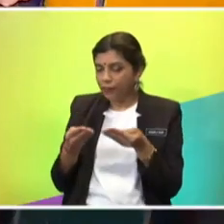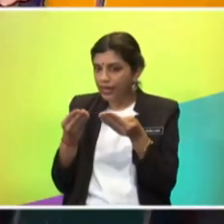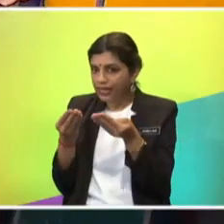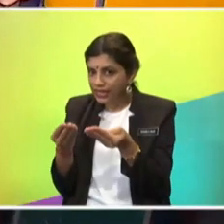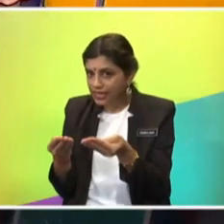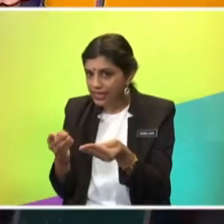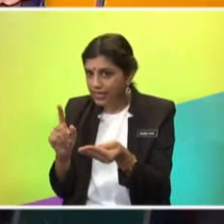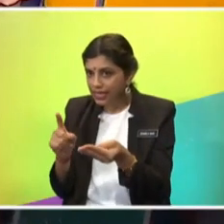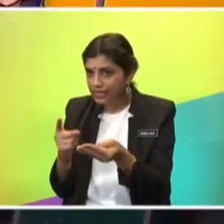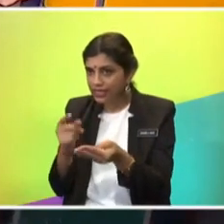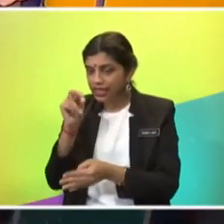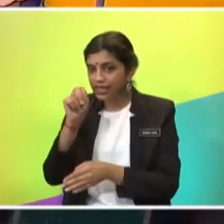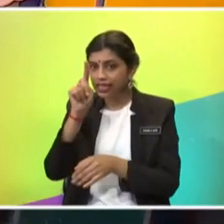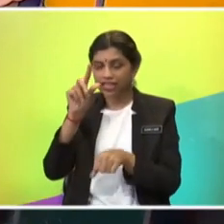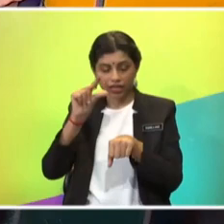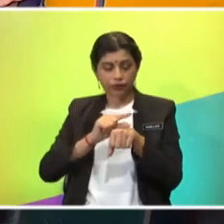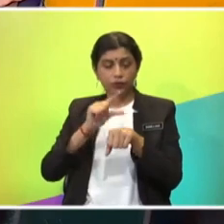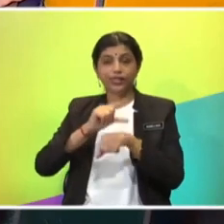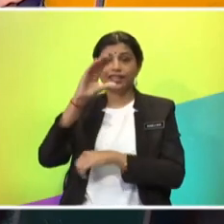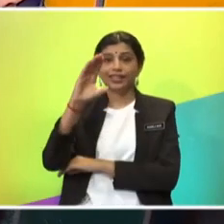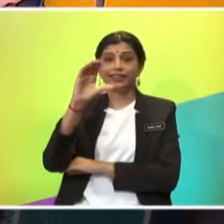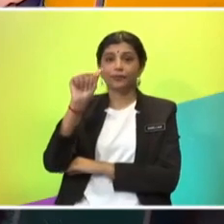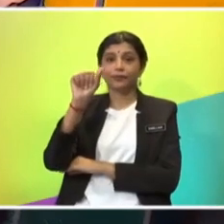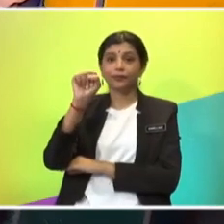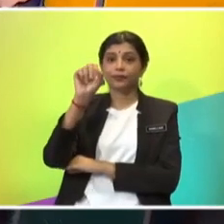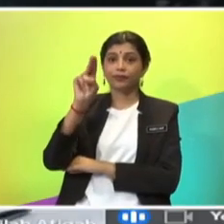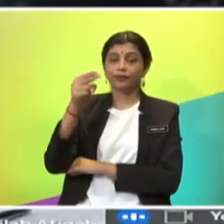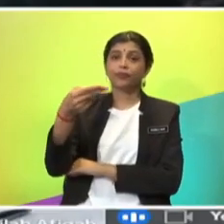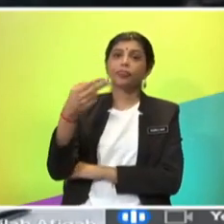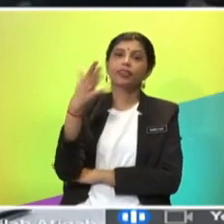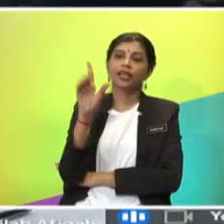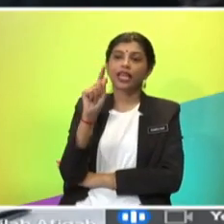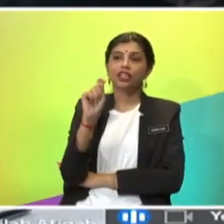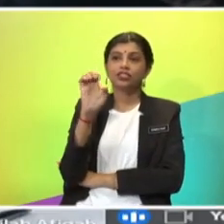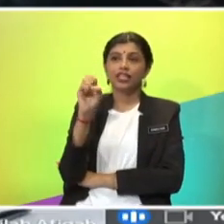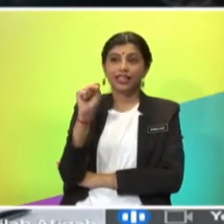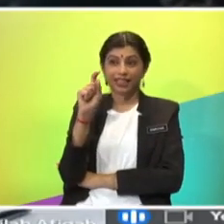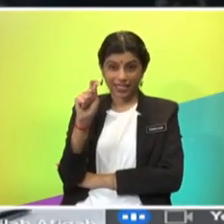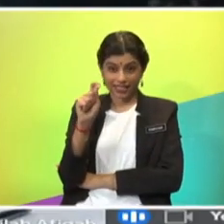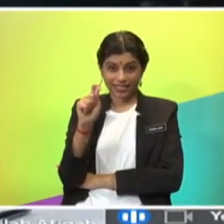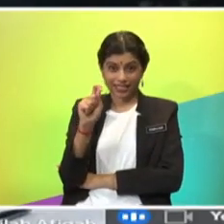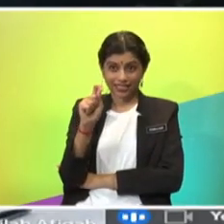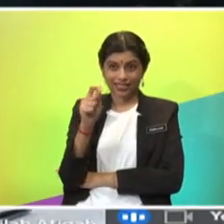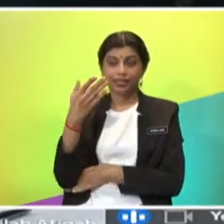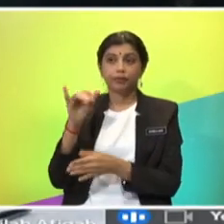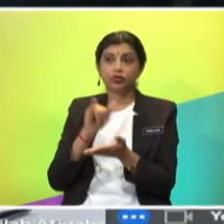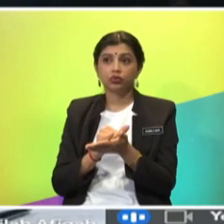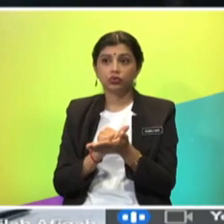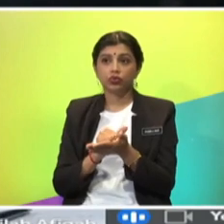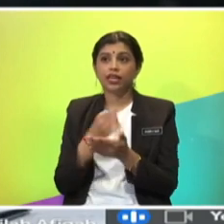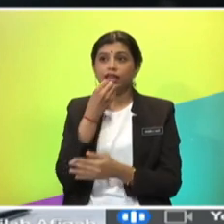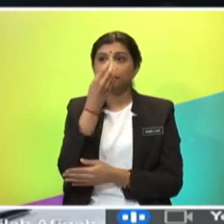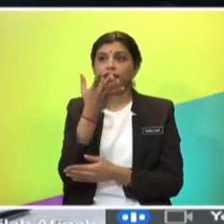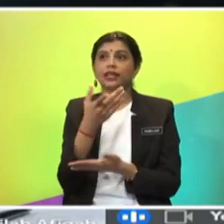bersama juga dengan kami pada pagi ini. Okey, minta Louis. Kita nak lihat apakah jawapan daripada Louis